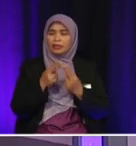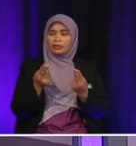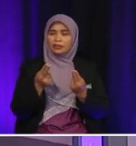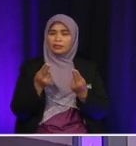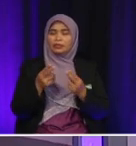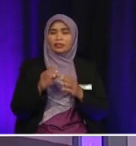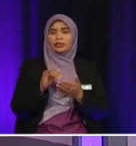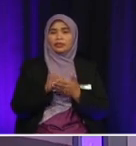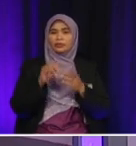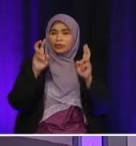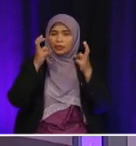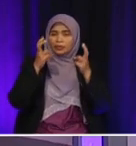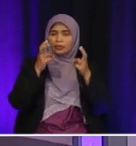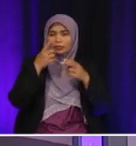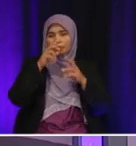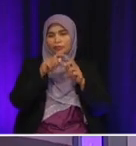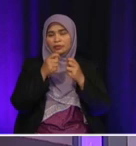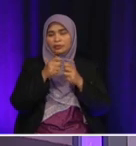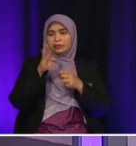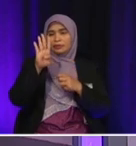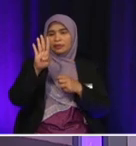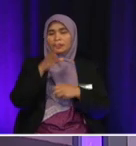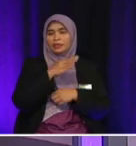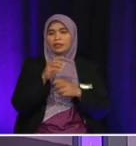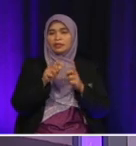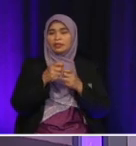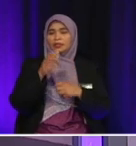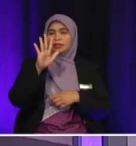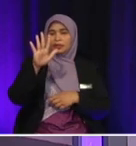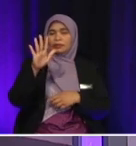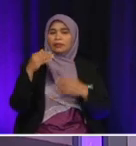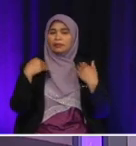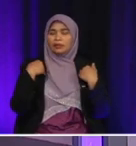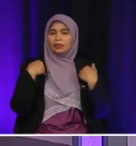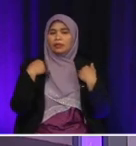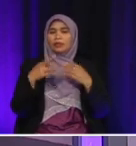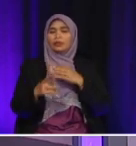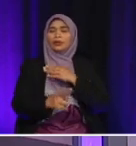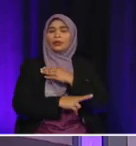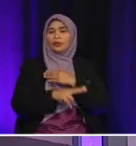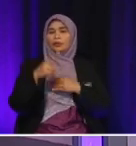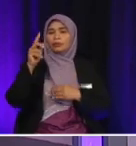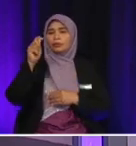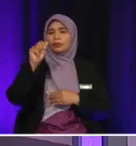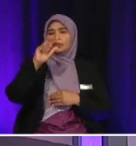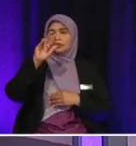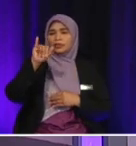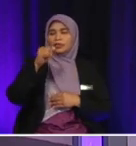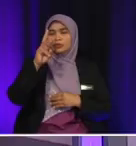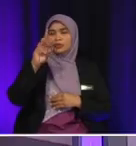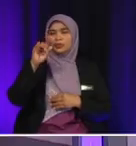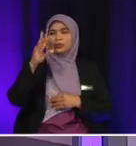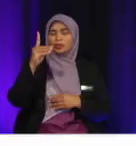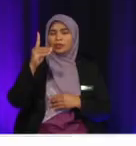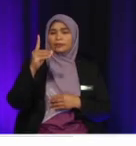tajuk-tajuknya untuk tingkatan empat dan juga tingkatan lima ada hukum tajwid ya untuk tingkatan empat